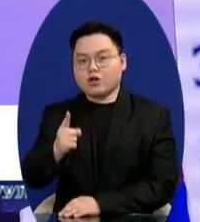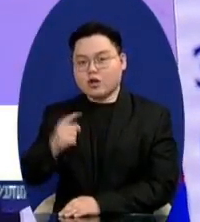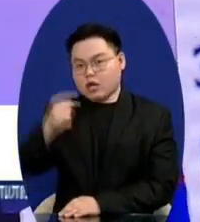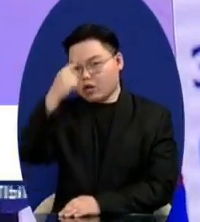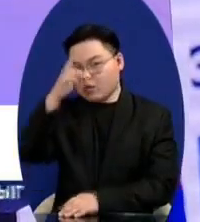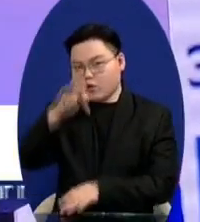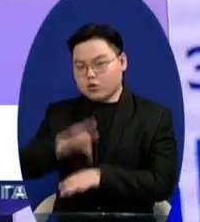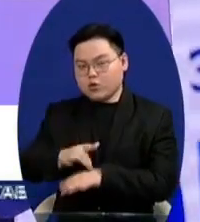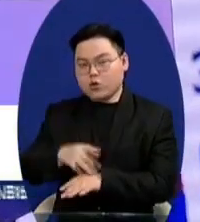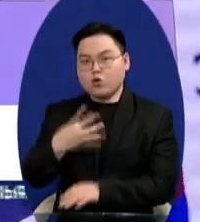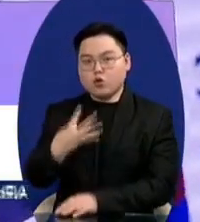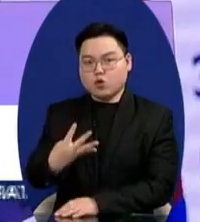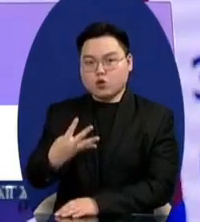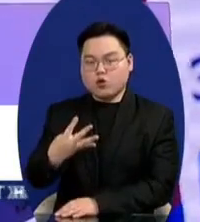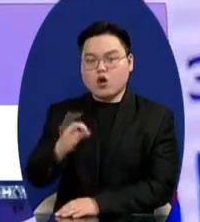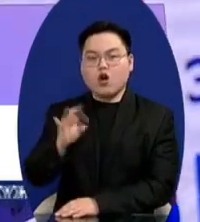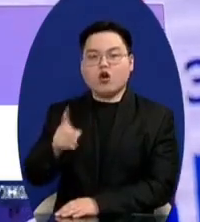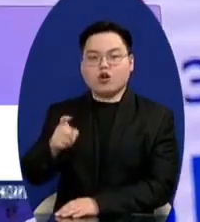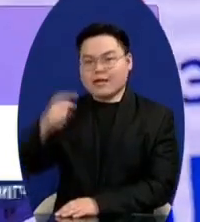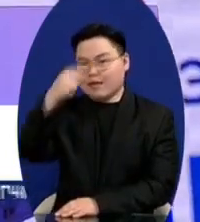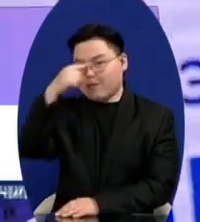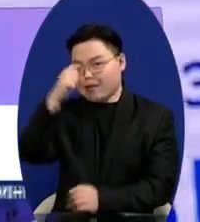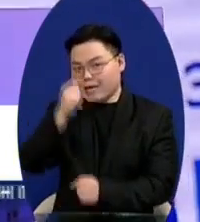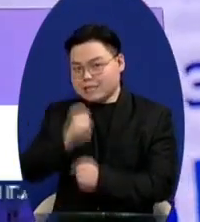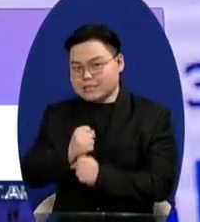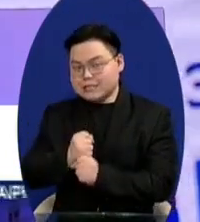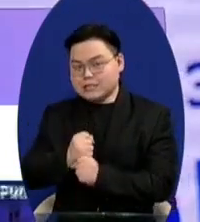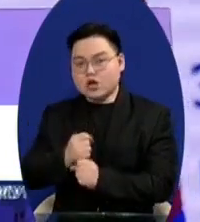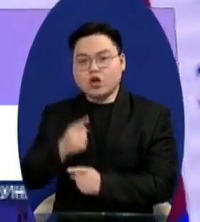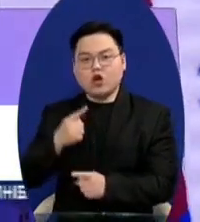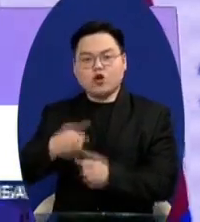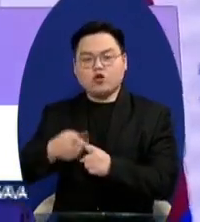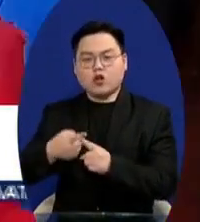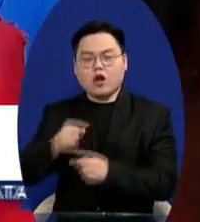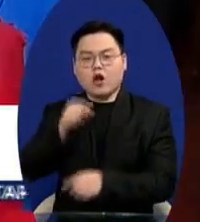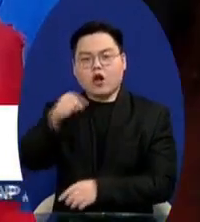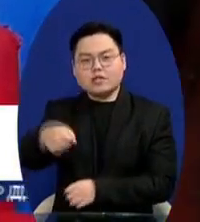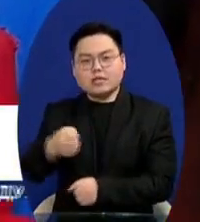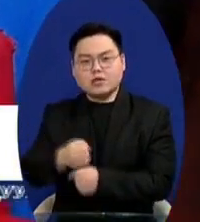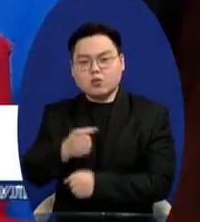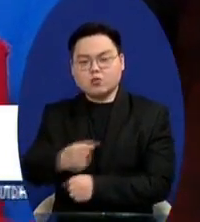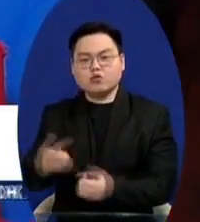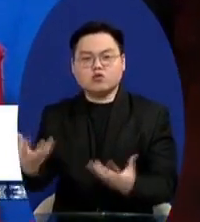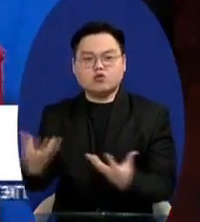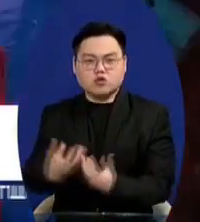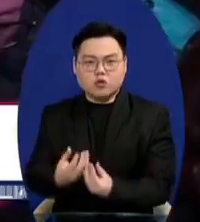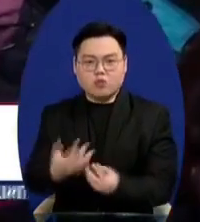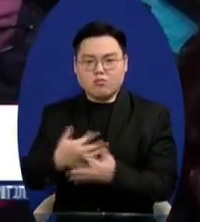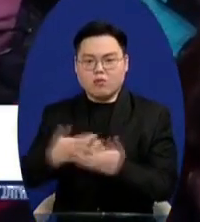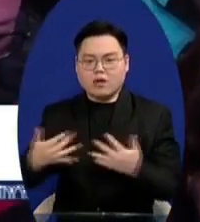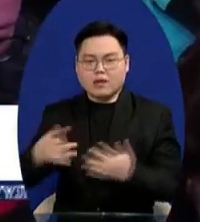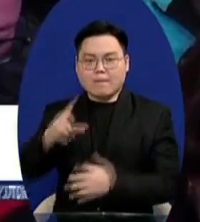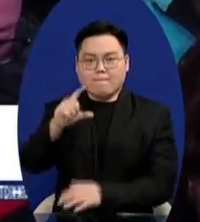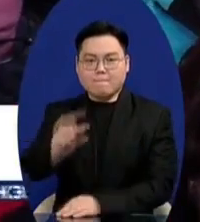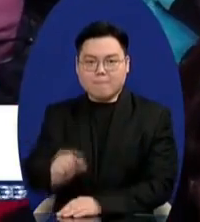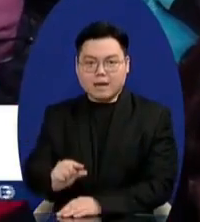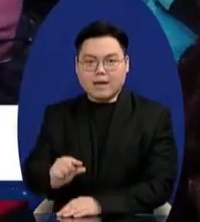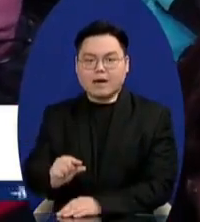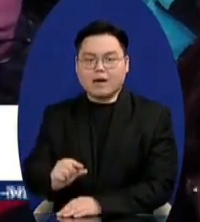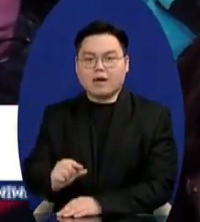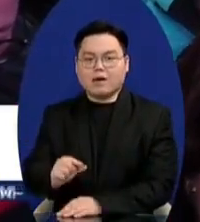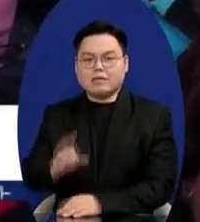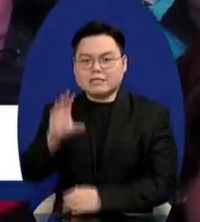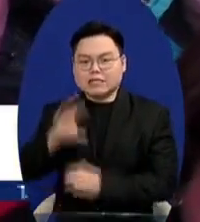өрхийн эрүүл мэндийн төв үйл ажиллагаа явуулж байна. Хөдөө орон нутгад ажиллах боловсон хүчин дутагдалтай, техникийн хувьд хүрэлцээ бага, гүйцэтгэлийн